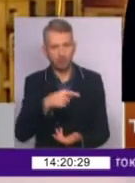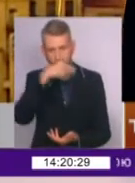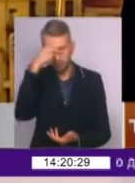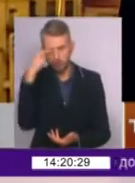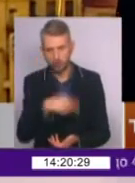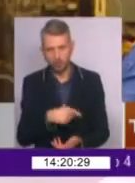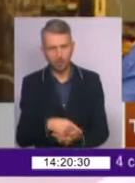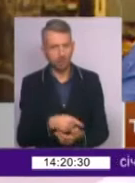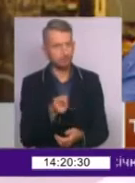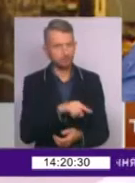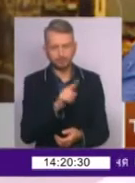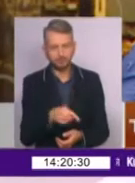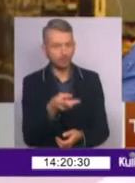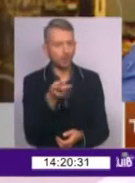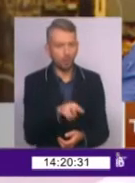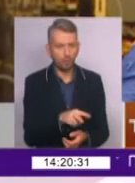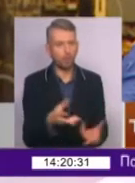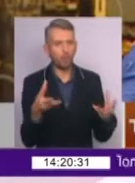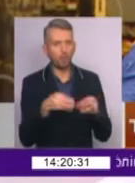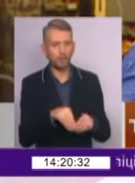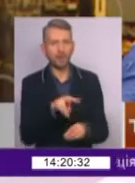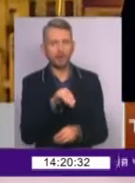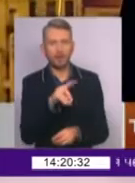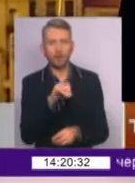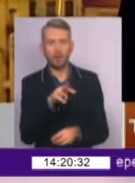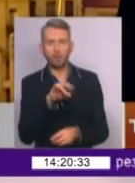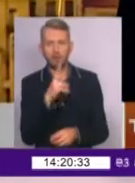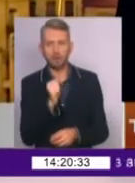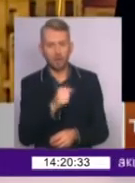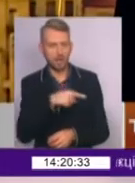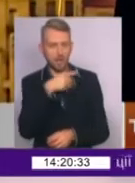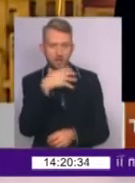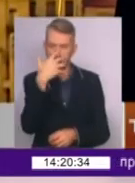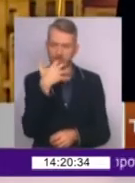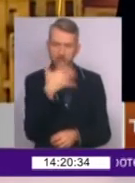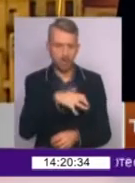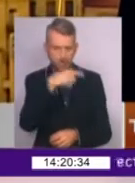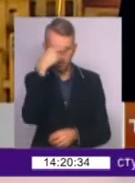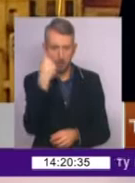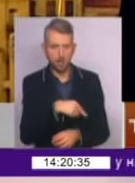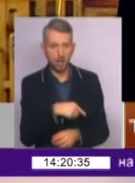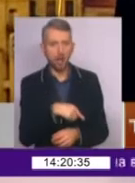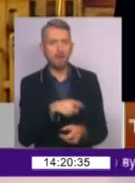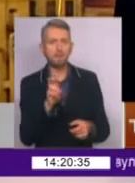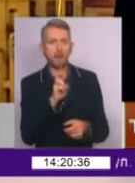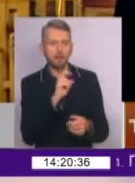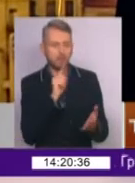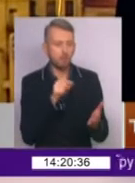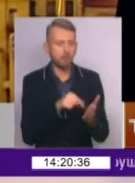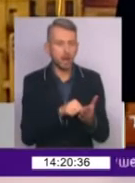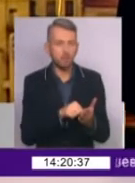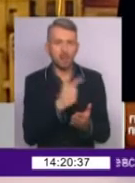те. Обох їх об'єднує лихоманка. Тому що бактерія потрапила в кров, вона проявляється